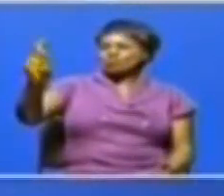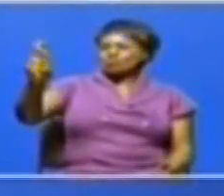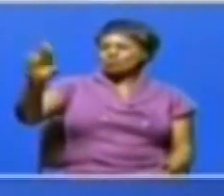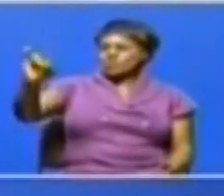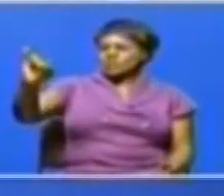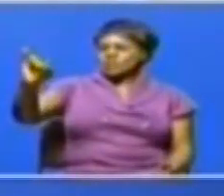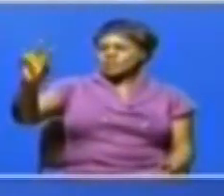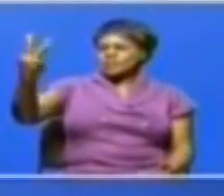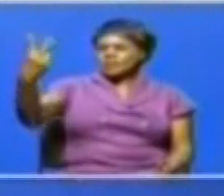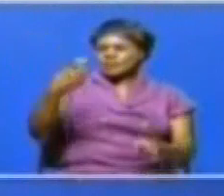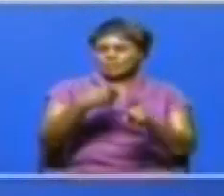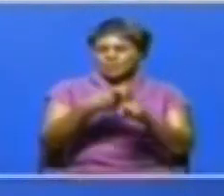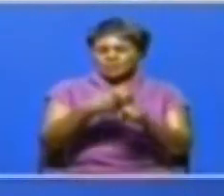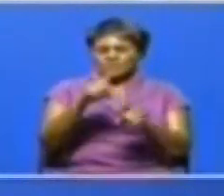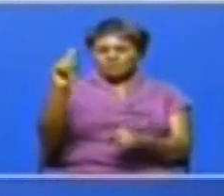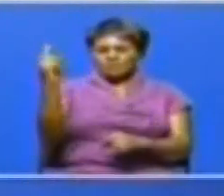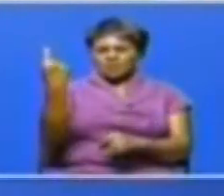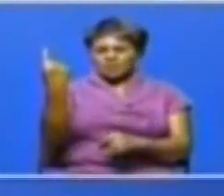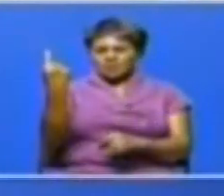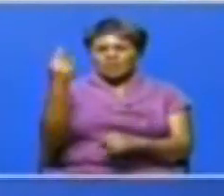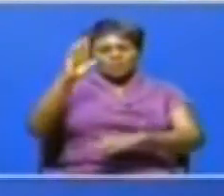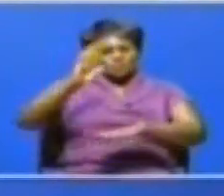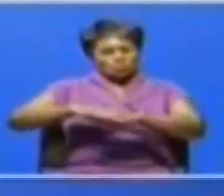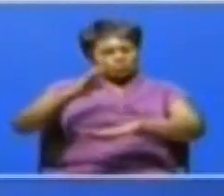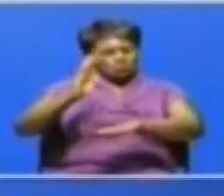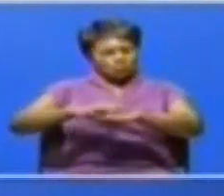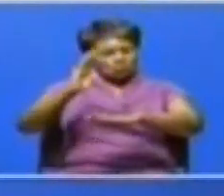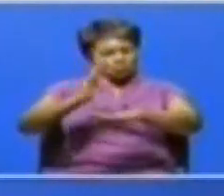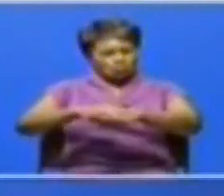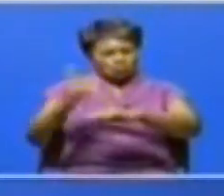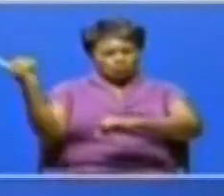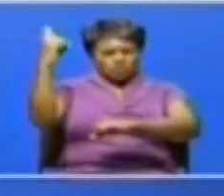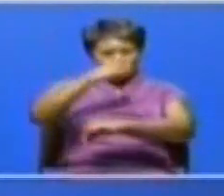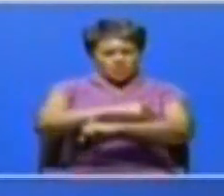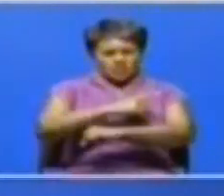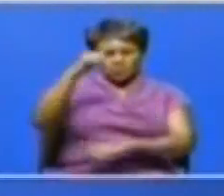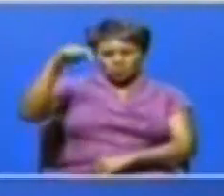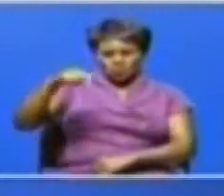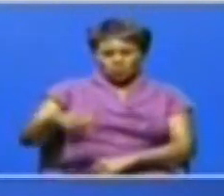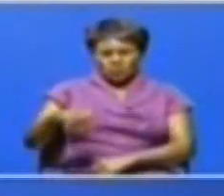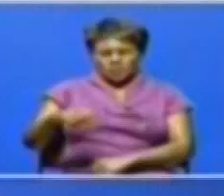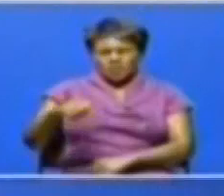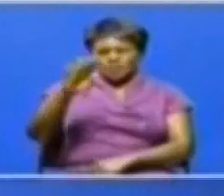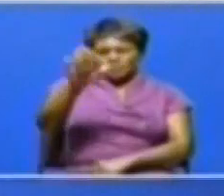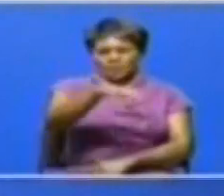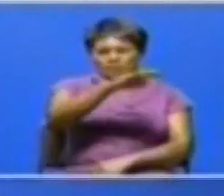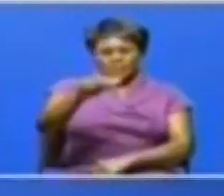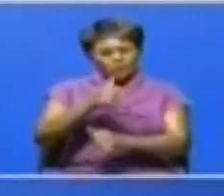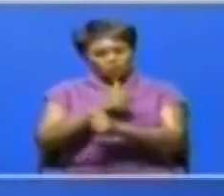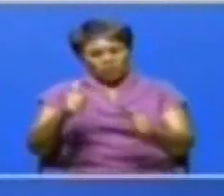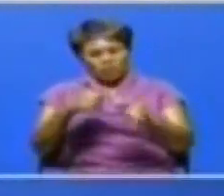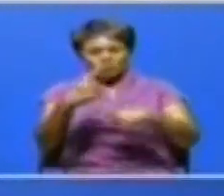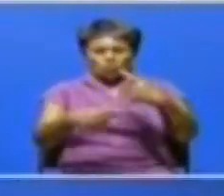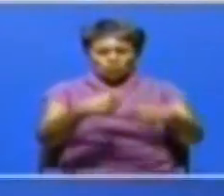pili. Kwanza niseme kwanza tumekuwa na siku nzuri sana. Shughuli ya bunge imeenda vizuri